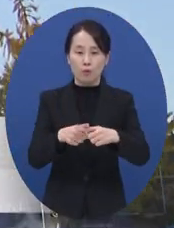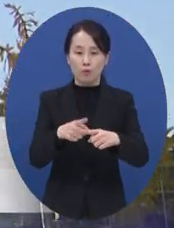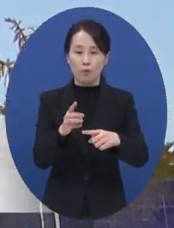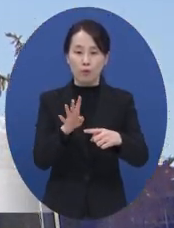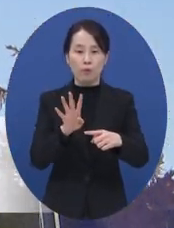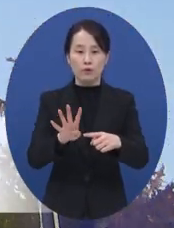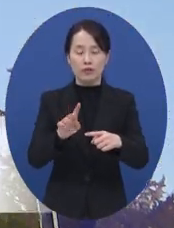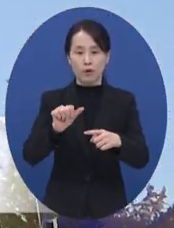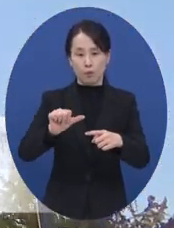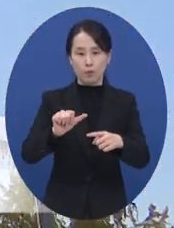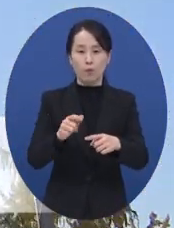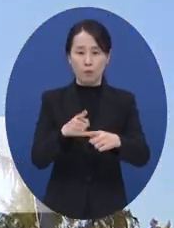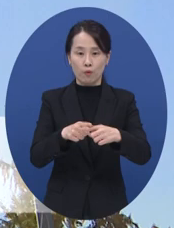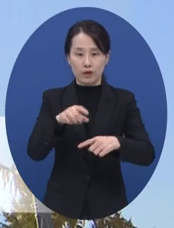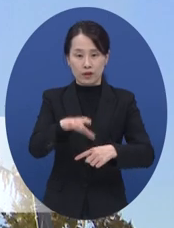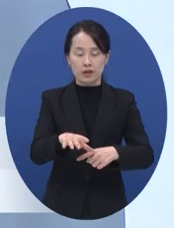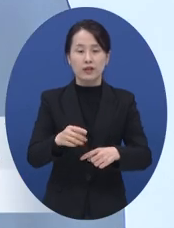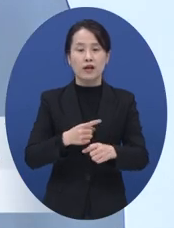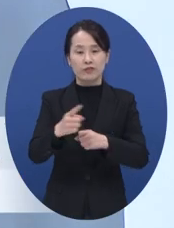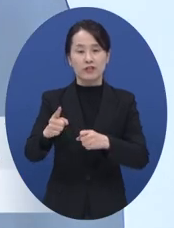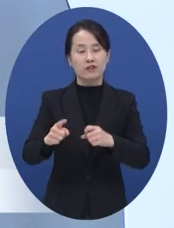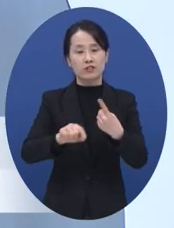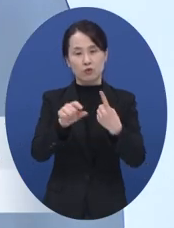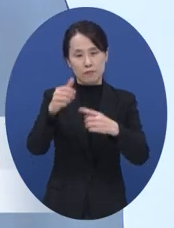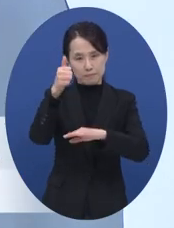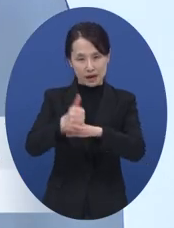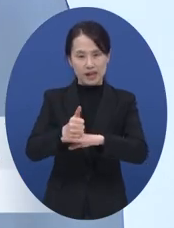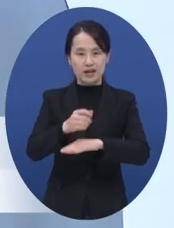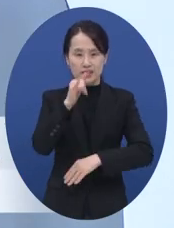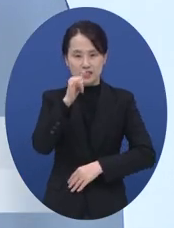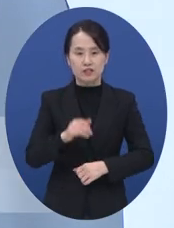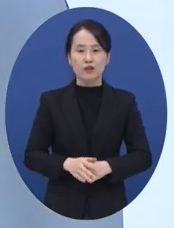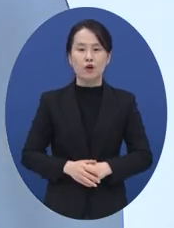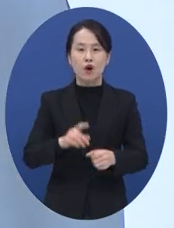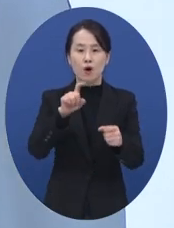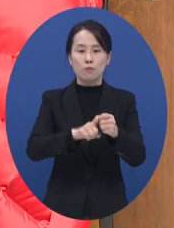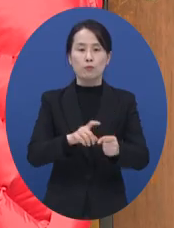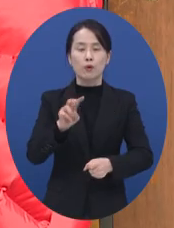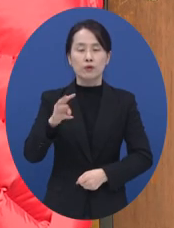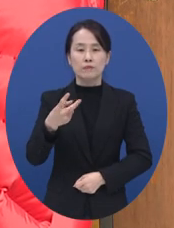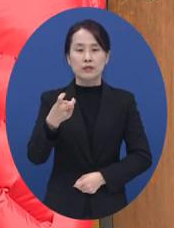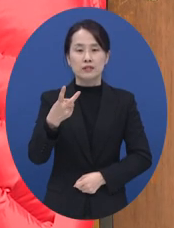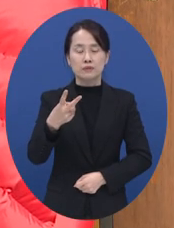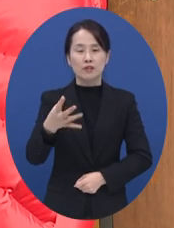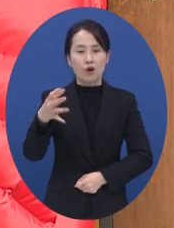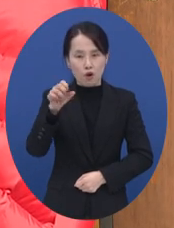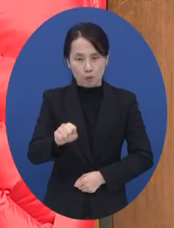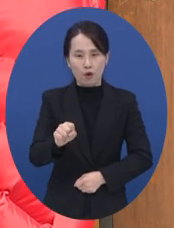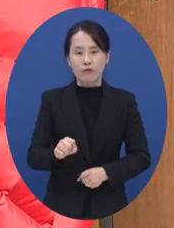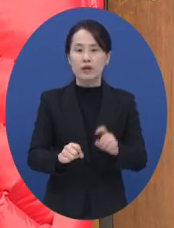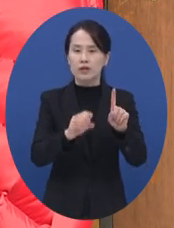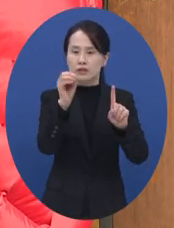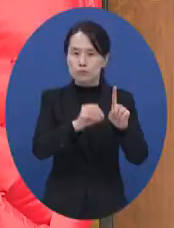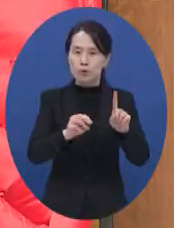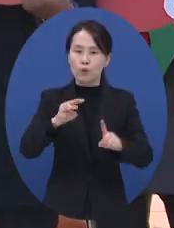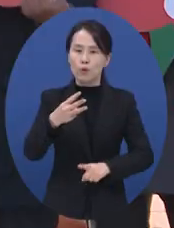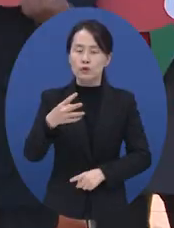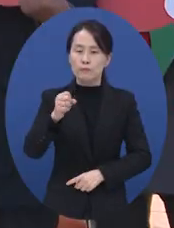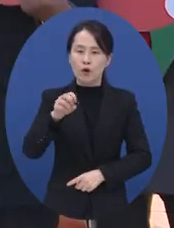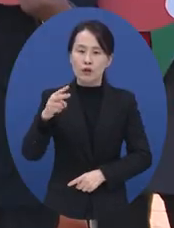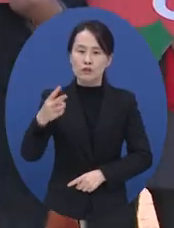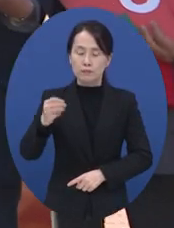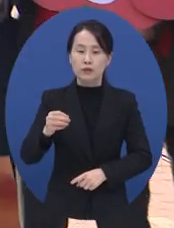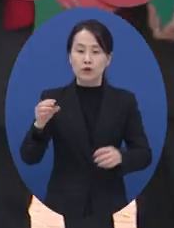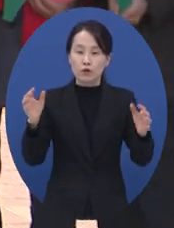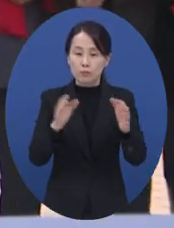내년 1월 말까지 운영됩니다 올해 목표액은 320 2억원으로 목표 에게 1% 인 3억 2천만 원이